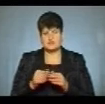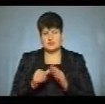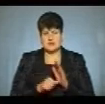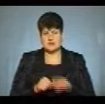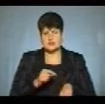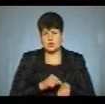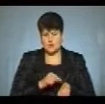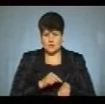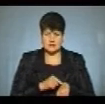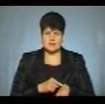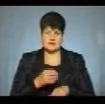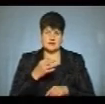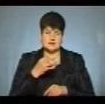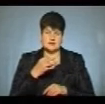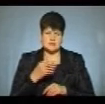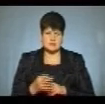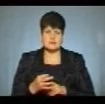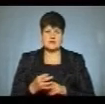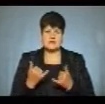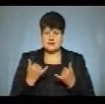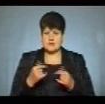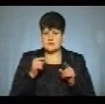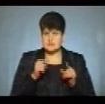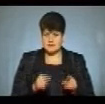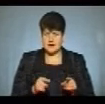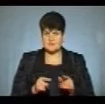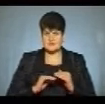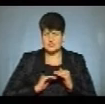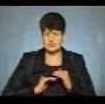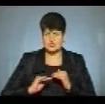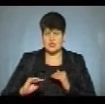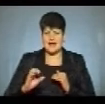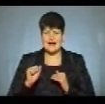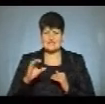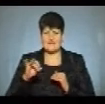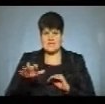служби автодоріг області Соломія Огарко. Зараз там зрізають асфальт.